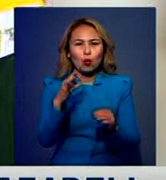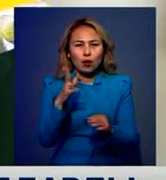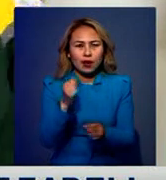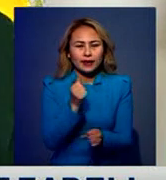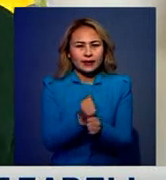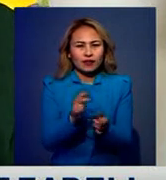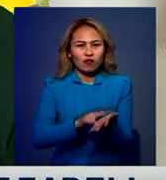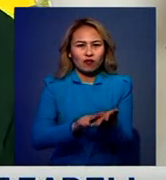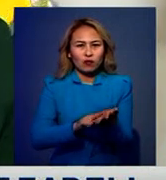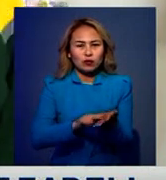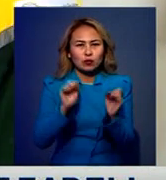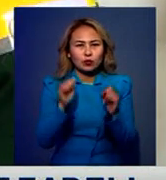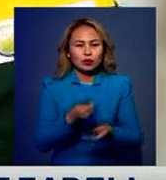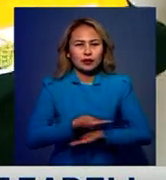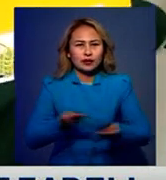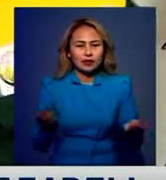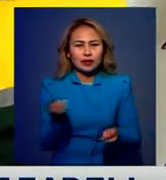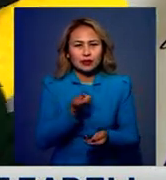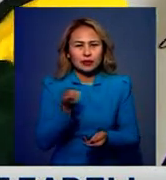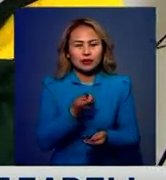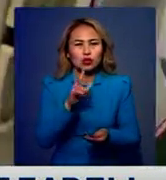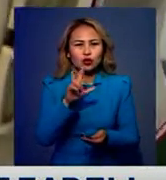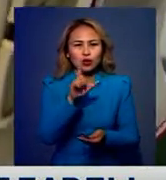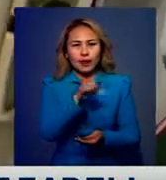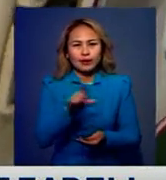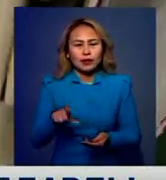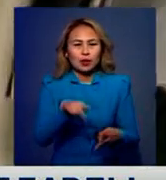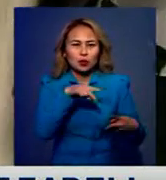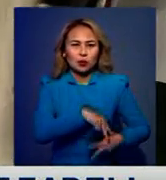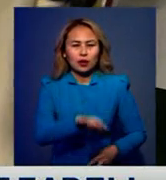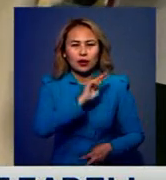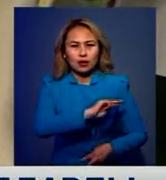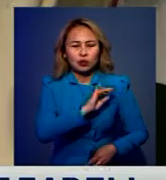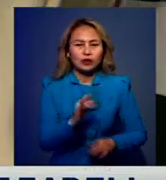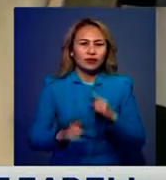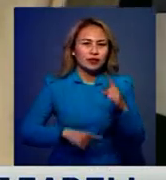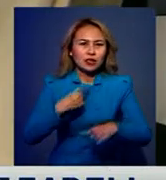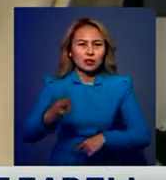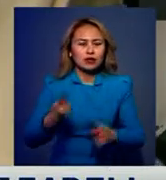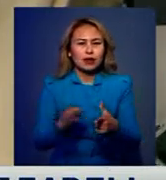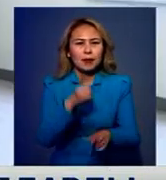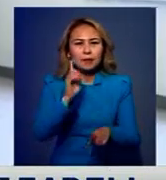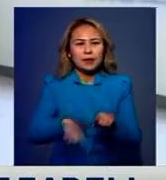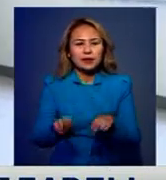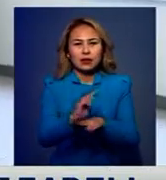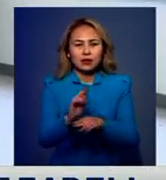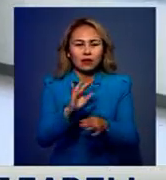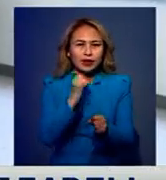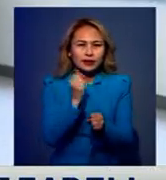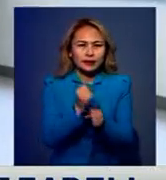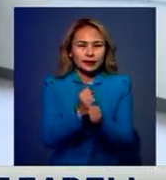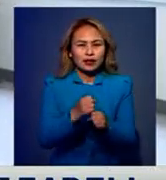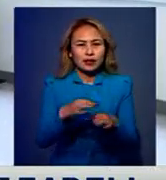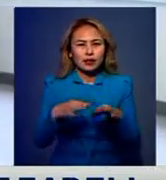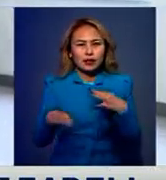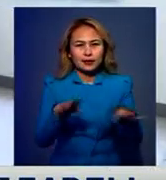тонна құрама жем өндіруге қауқарлы. Ұзын ырғасы 300 адам еңбек етеді зауытта. Олар келешекте тез дайындалатын кеспе әзірлеуді жоспарлап